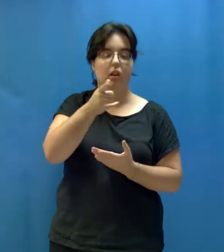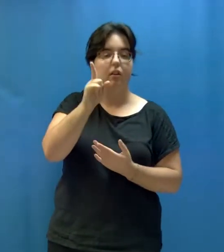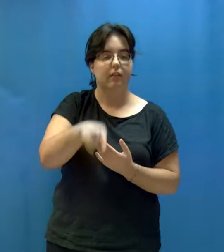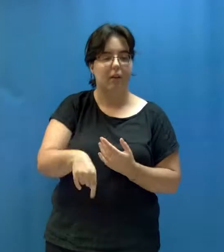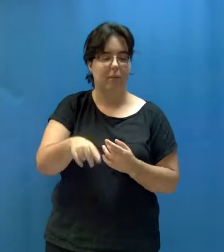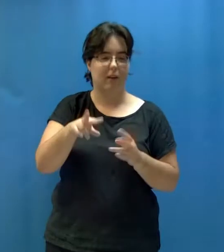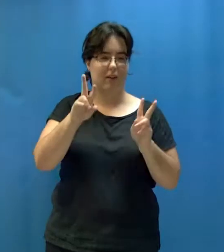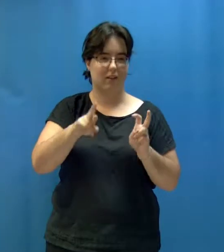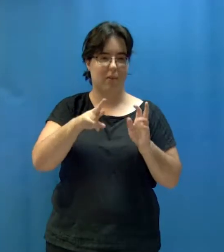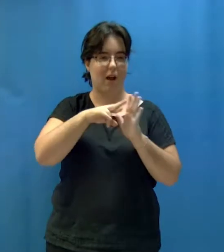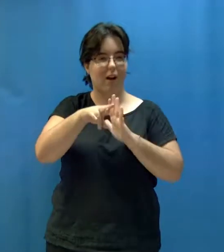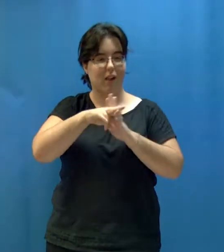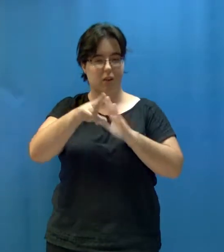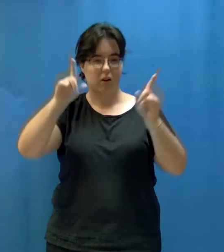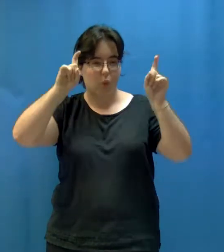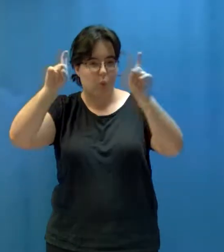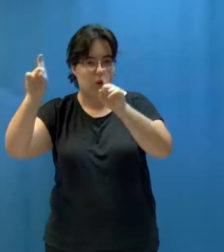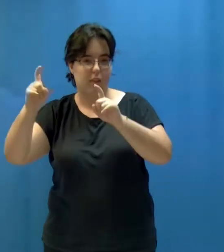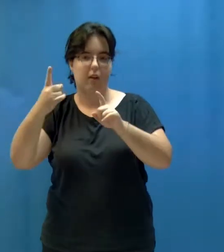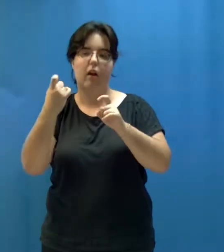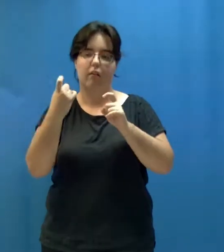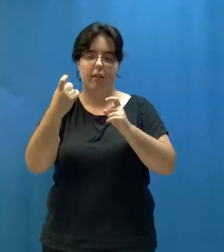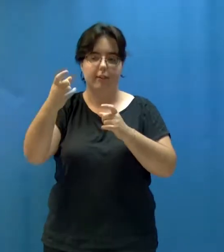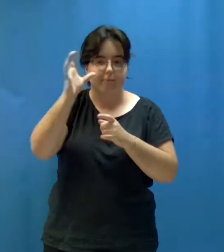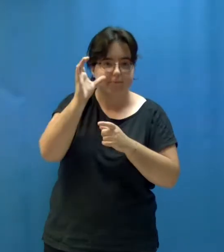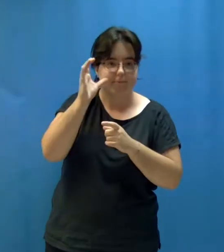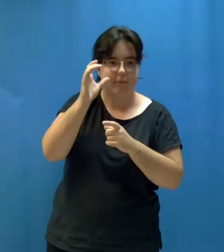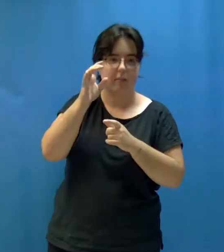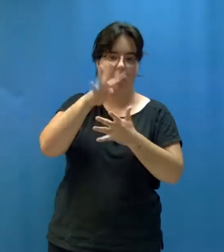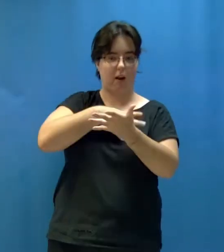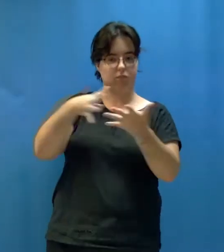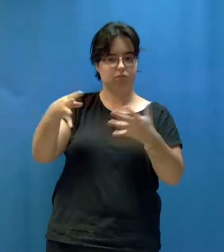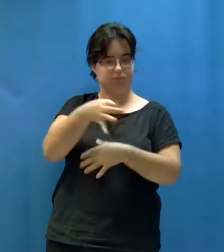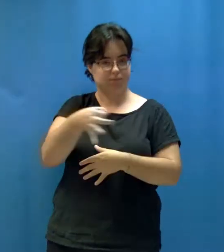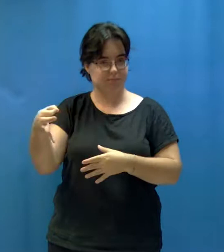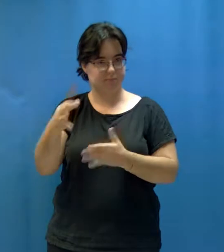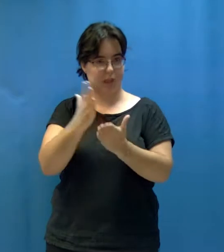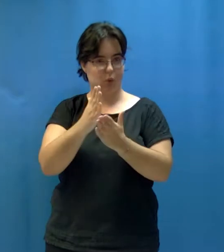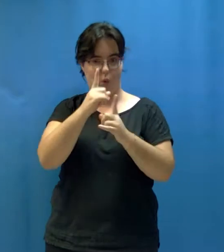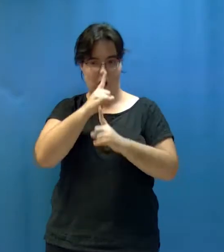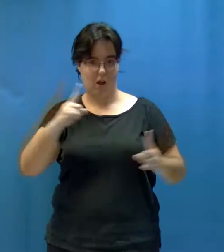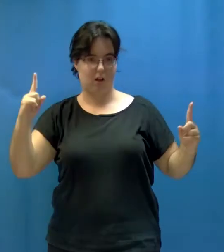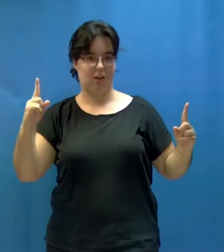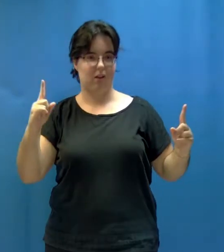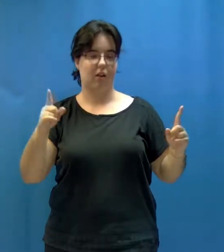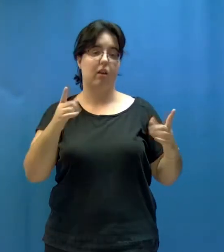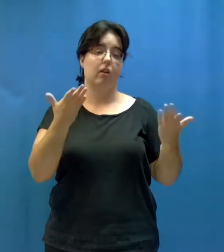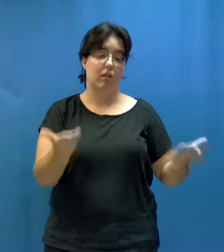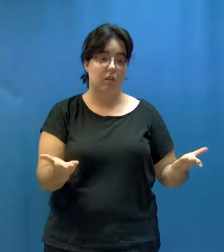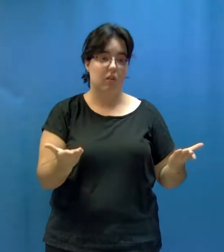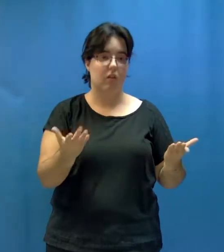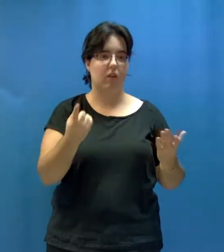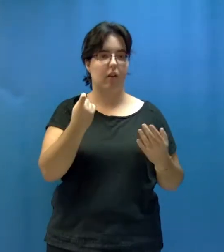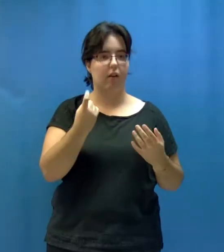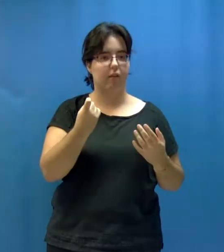d'Educació perquè es pugui fer una adequada calendarització del curs escolar. Això no lleva que trobem a faltar